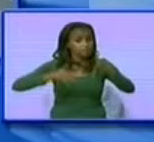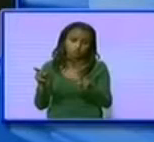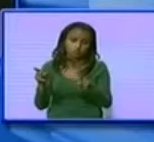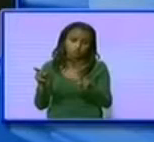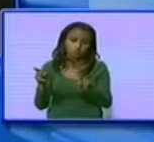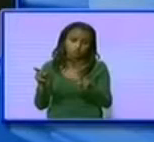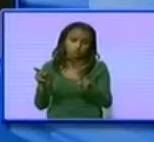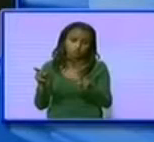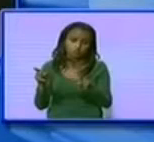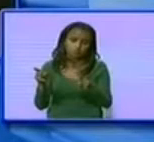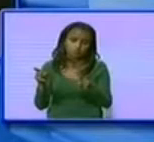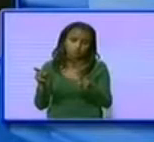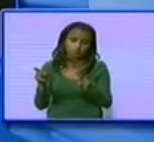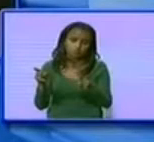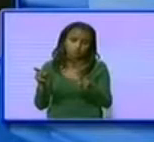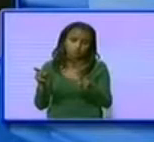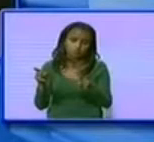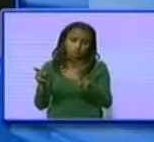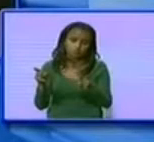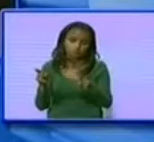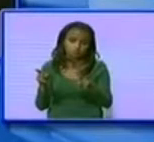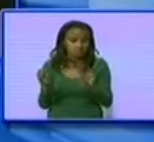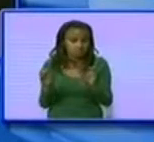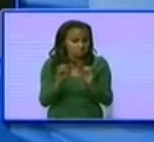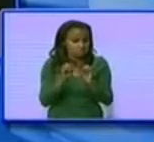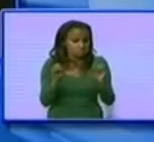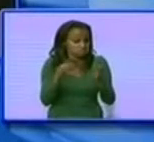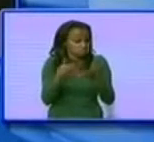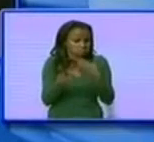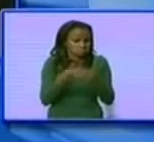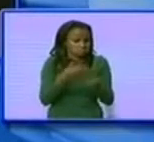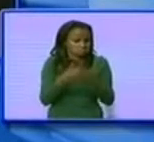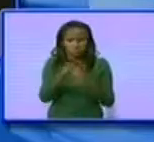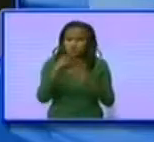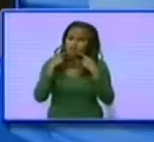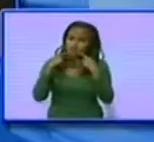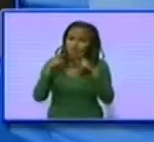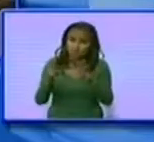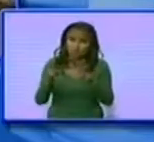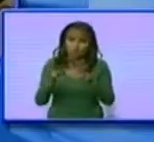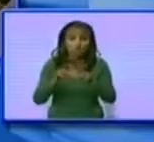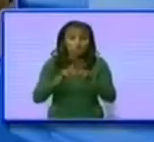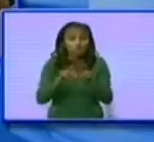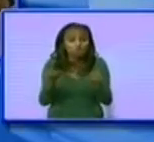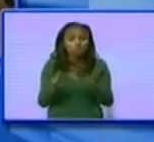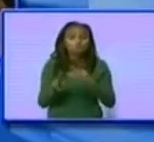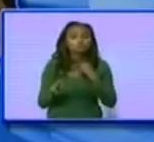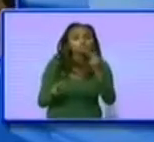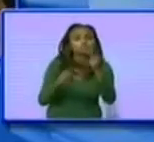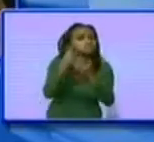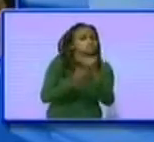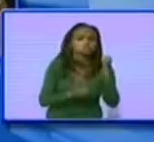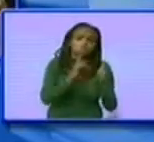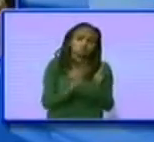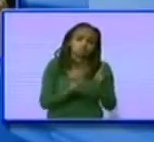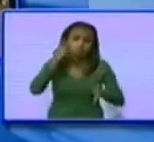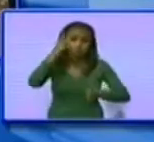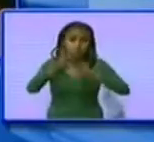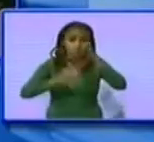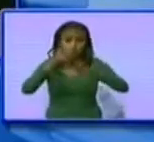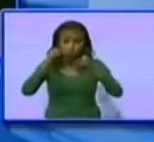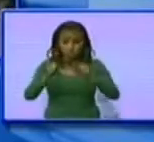ወላጆች እንዳሉኝ እነግራቸዋለሁ ምንም ማለት እንዳልሆነ ማለት ነው ልዩነቱ የድምጽ ብቻ እንደሆነ ምልክት ቋንቋን